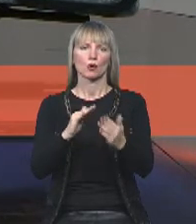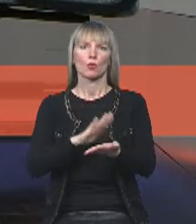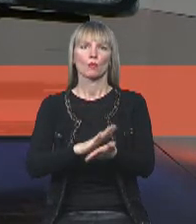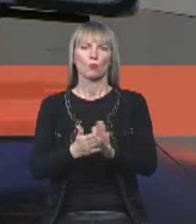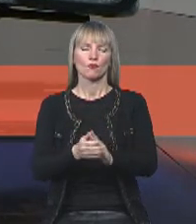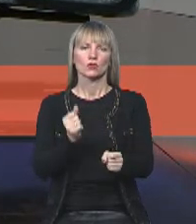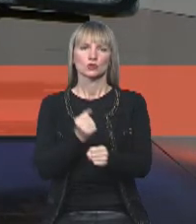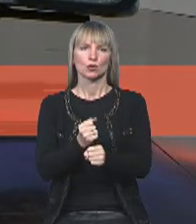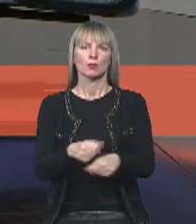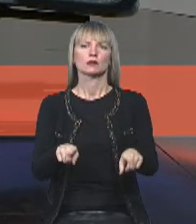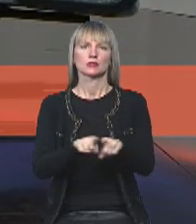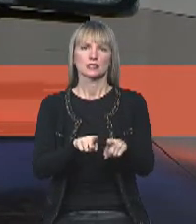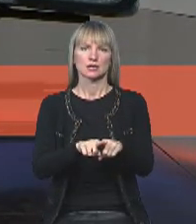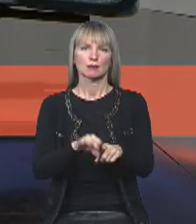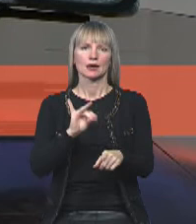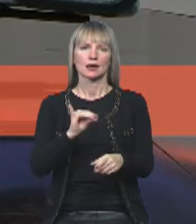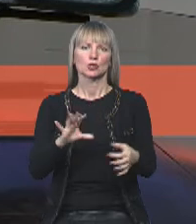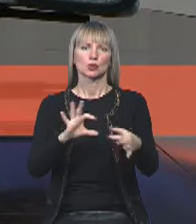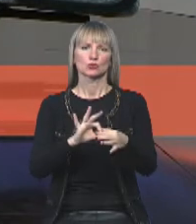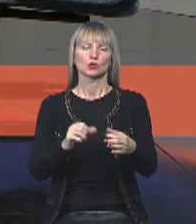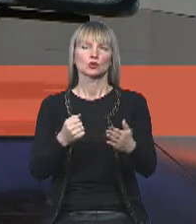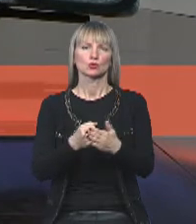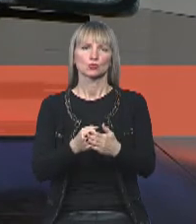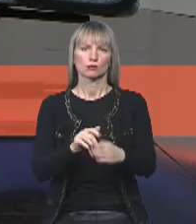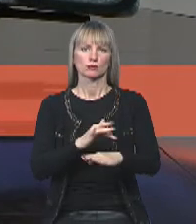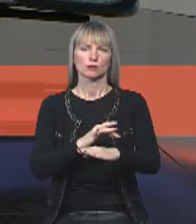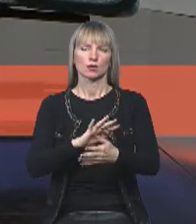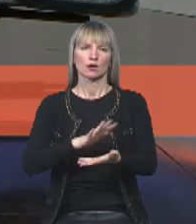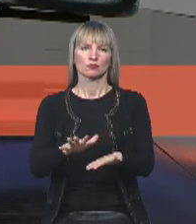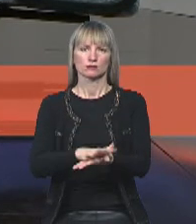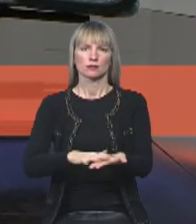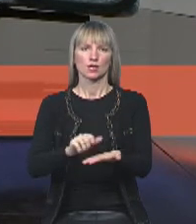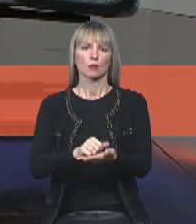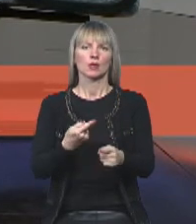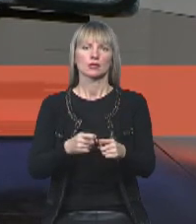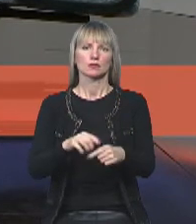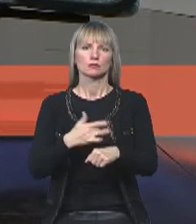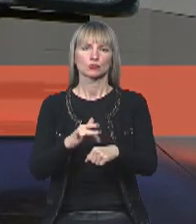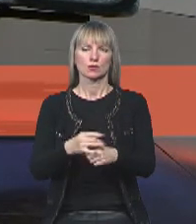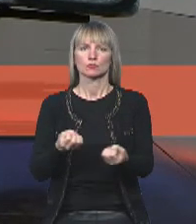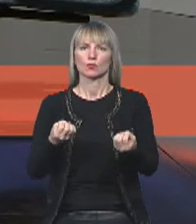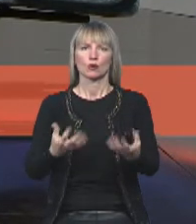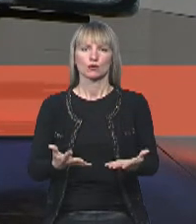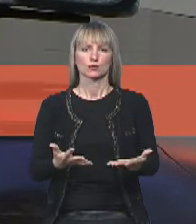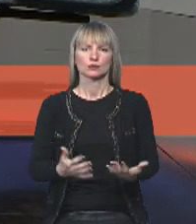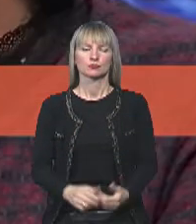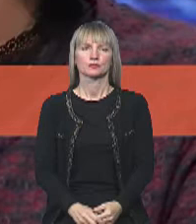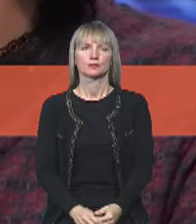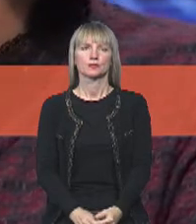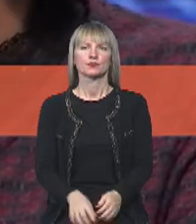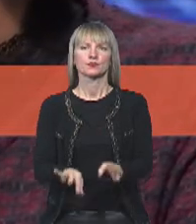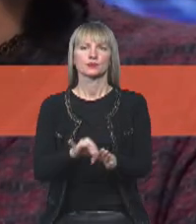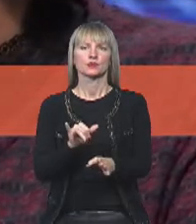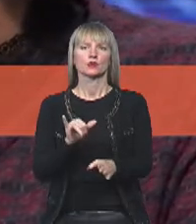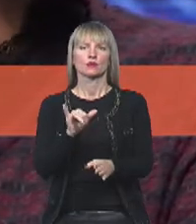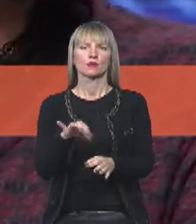умовах, зробити те ж саме і долучитися до утилізації цього сміття дуже елементарними способами. Тобто виходить, що до